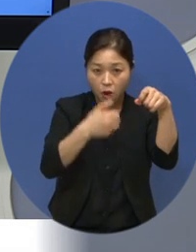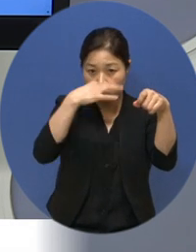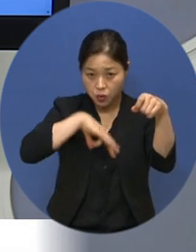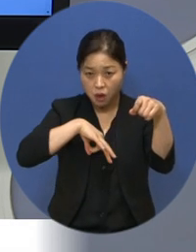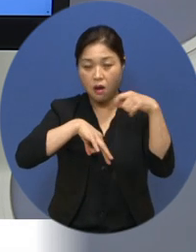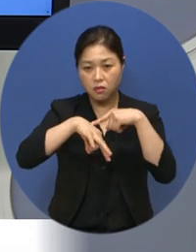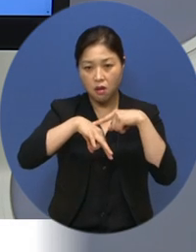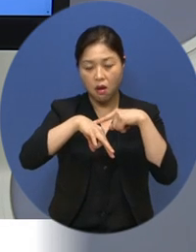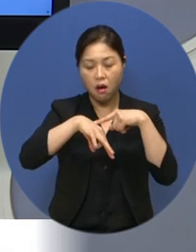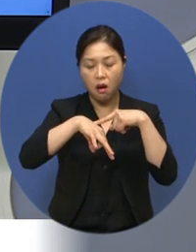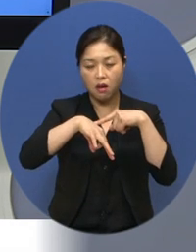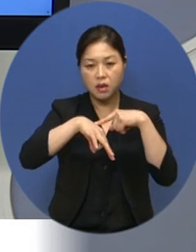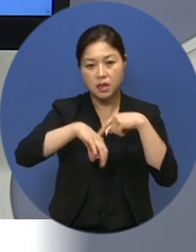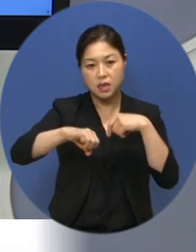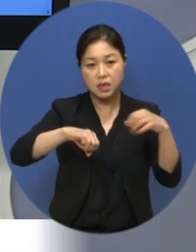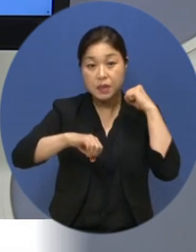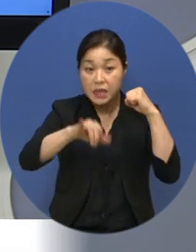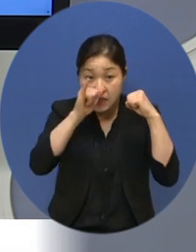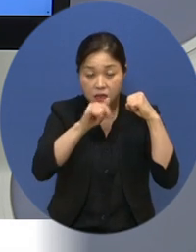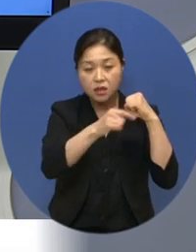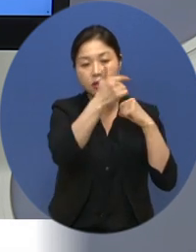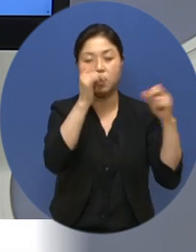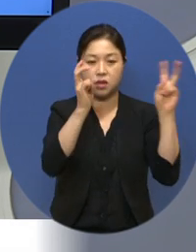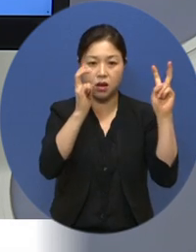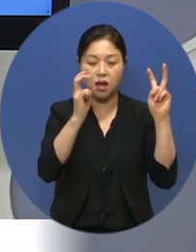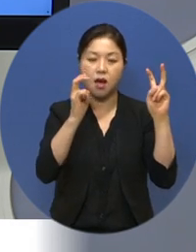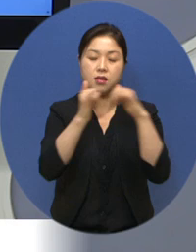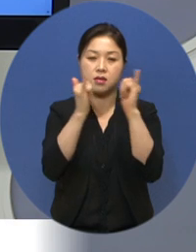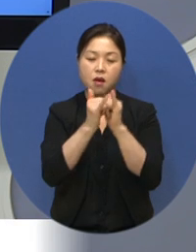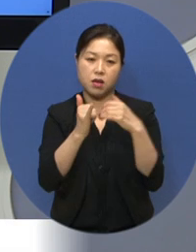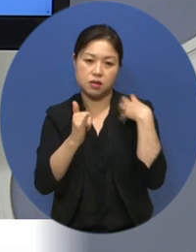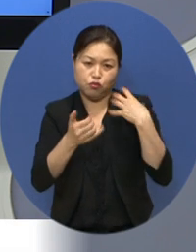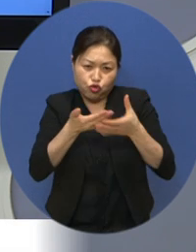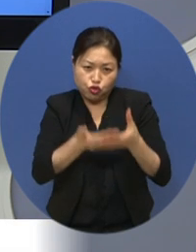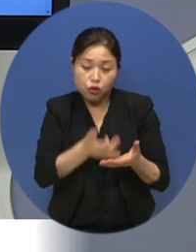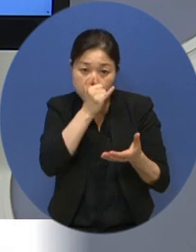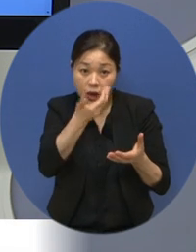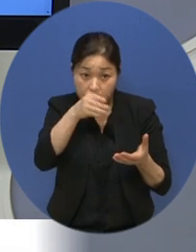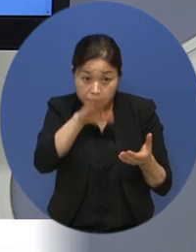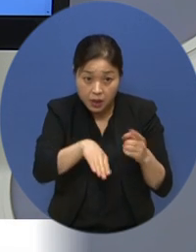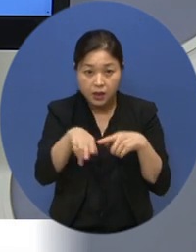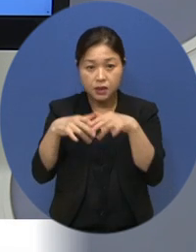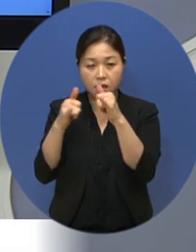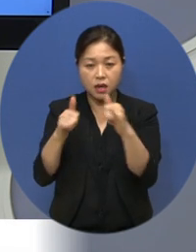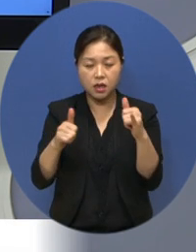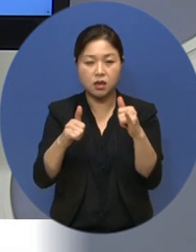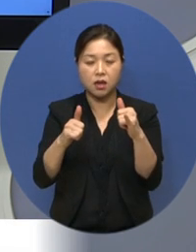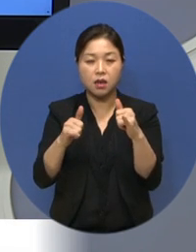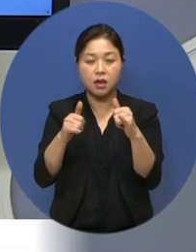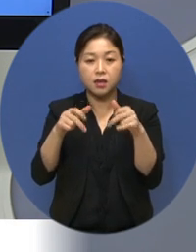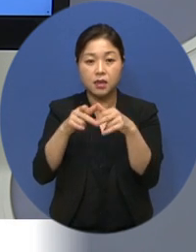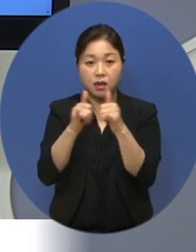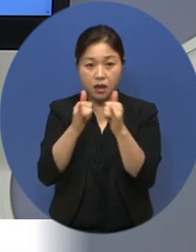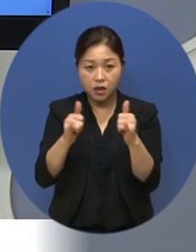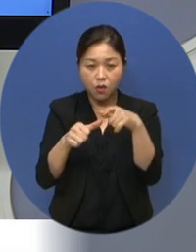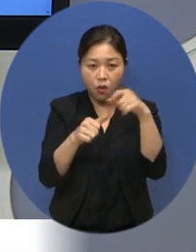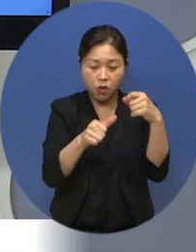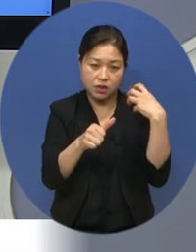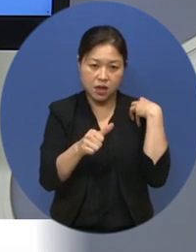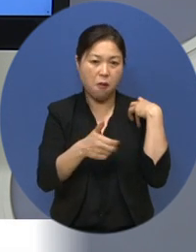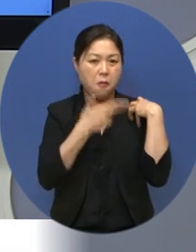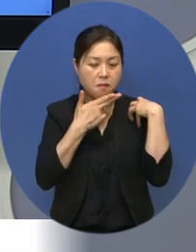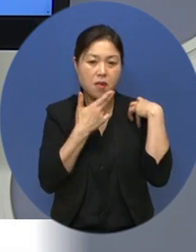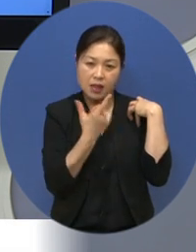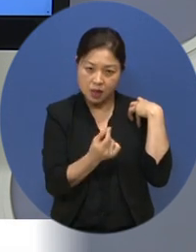대기업집단의 대기업의 사회적 책임이 맞춤 함에도 불구하고 장애인 고용 의무를 이행하지 이해하고 있지